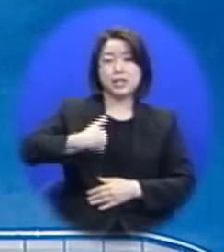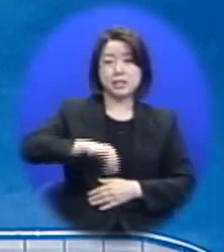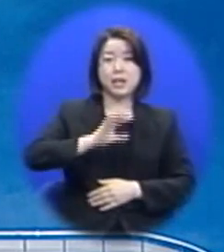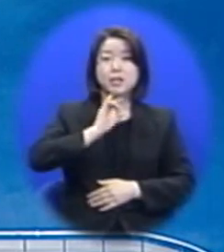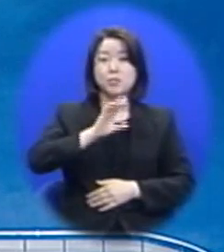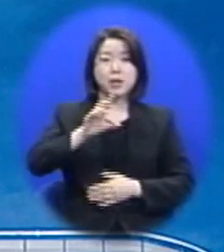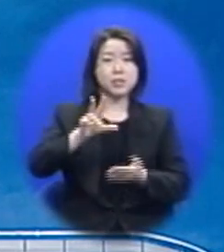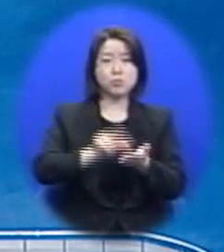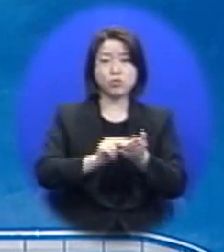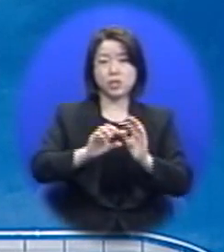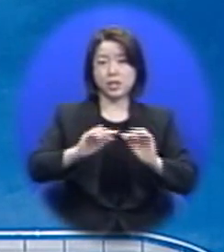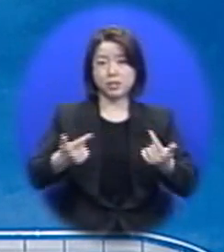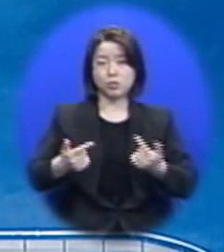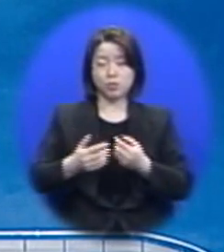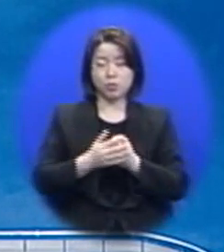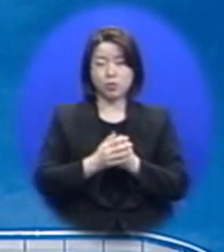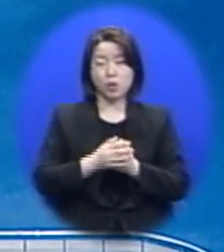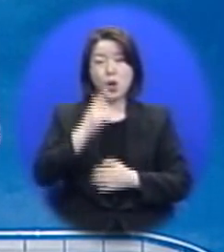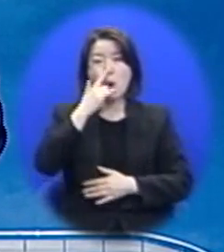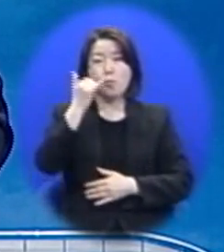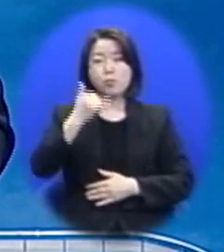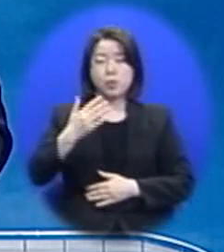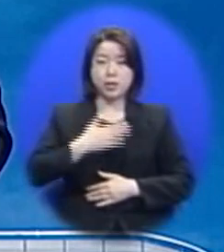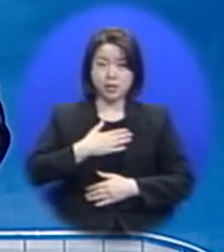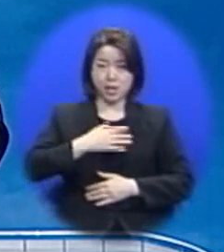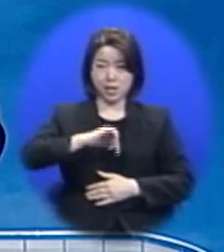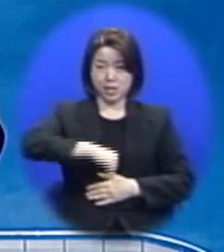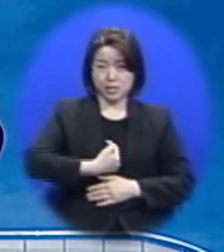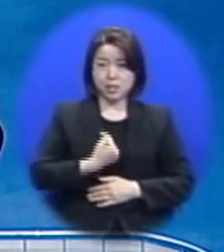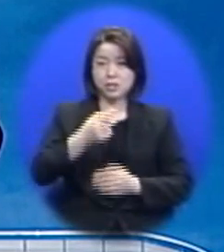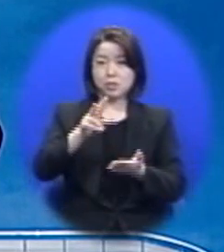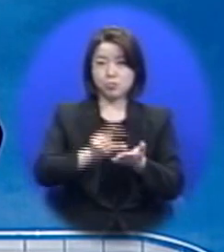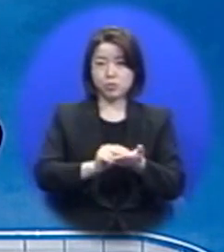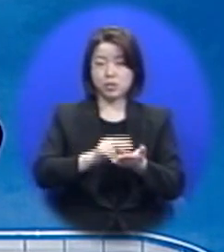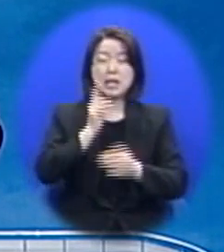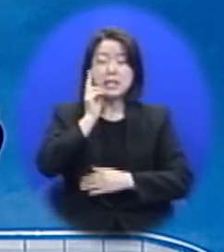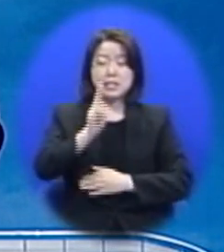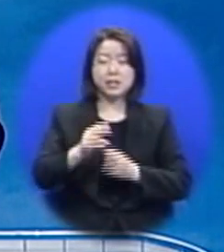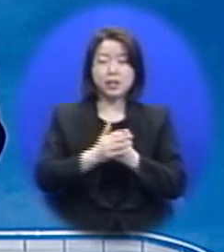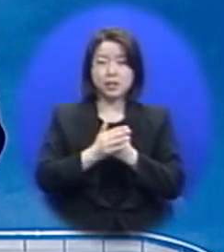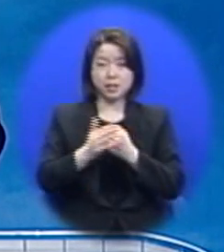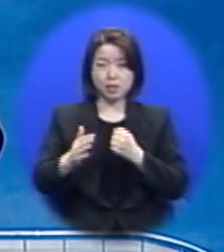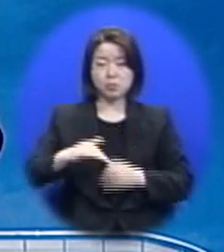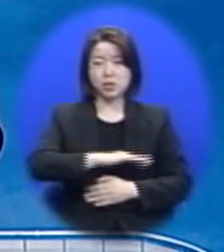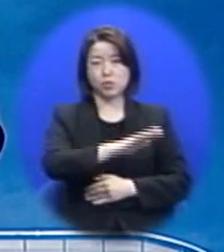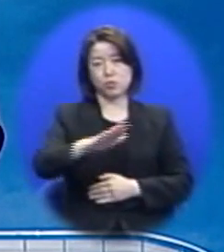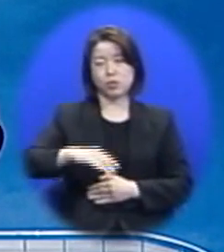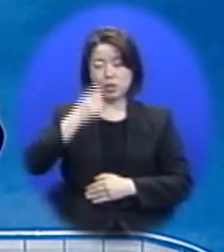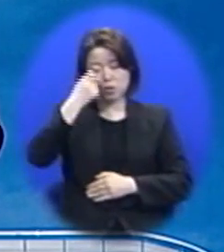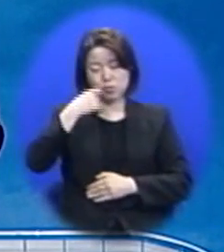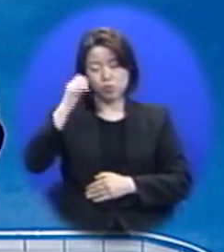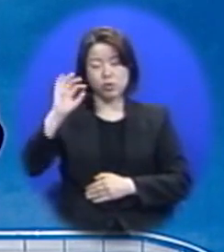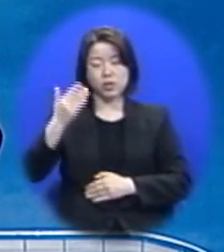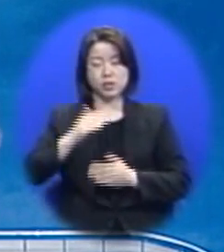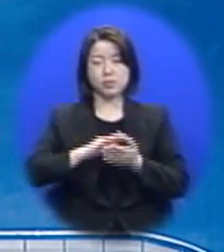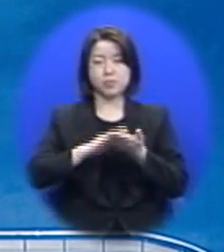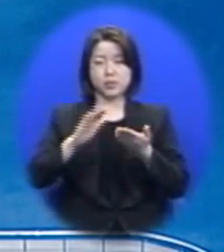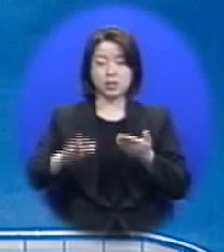문제가 아니고 부모인 우리 자신의 문제가 심각하기 때문에 우리가 우는 것입니다.